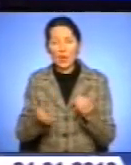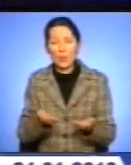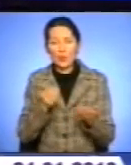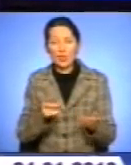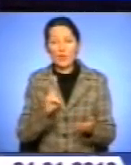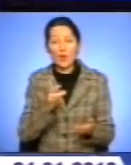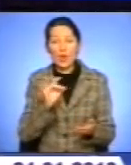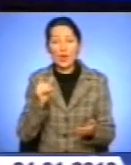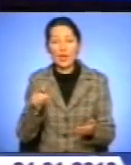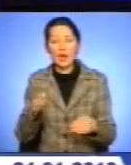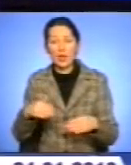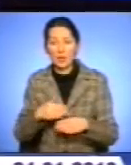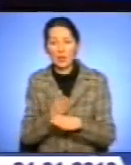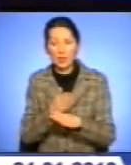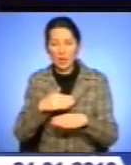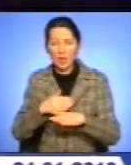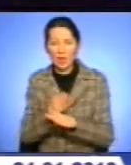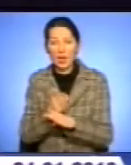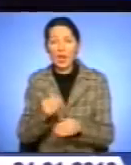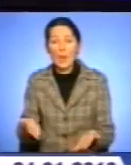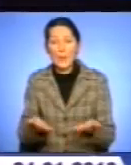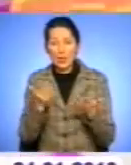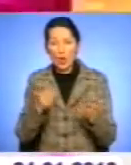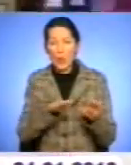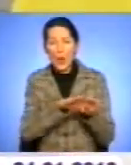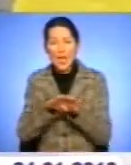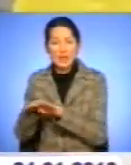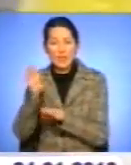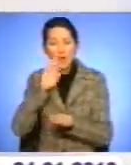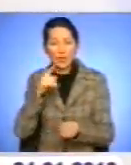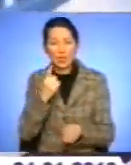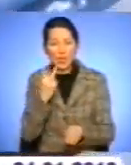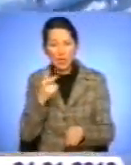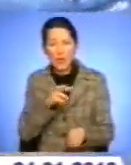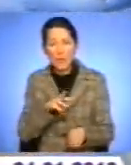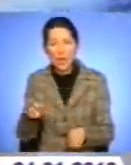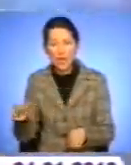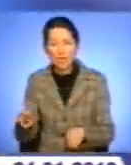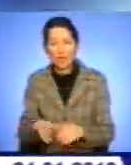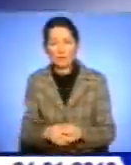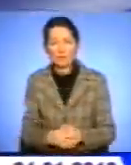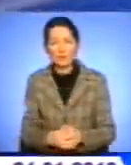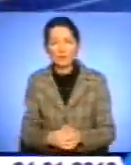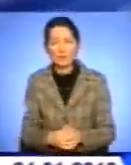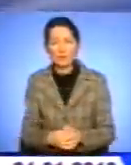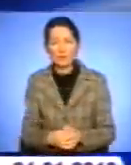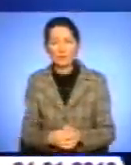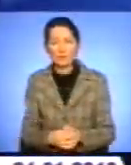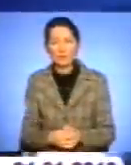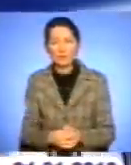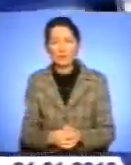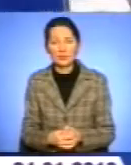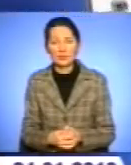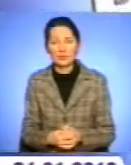Обласний гідрометцентр повідомляє, 24-25 січня на Дністрі на ділянці Заліщики-Рухотин місцями